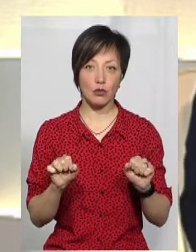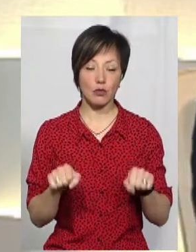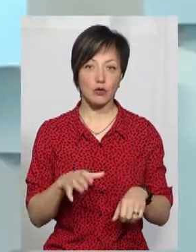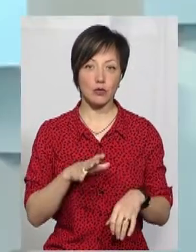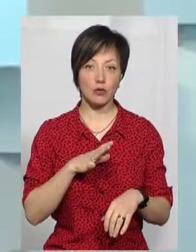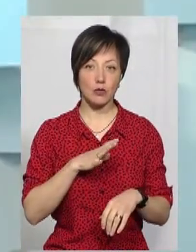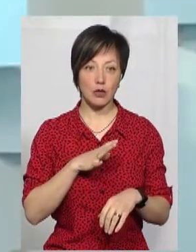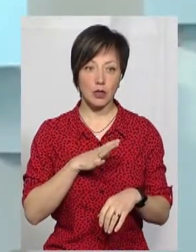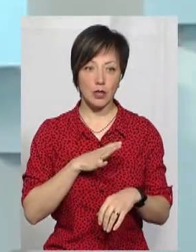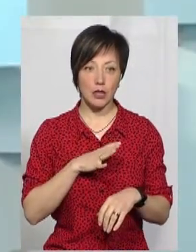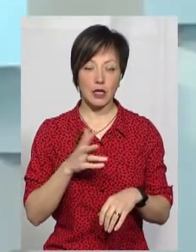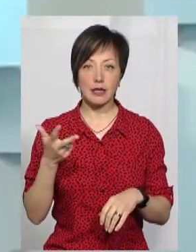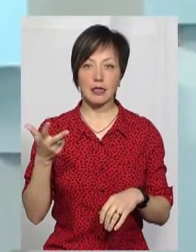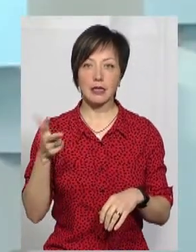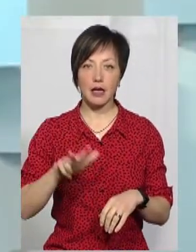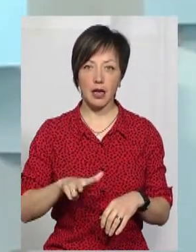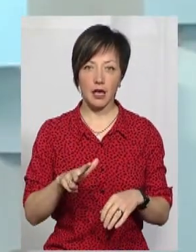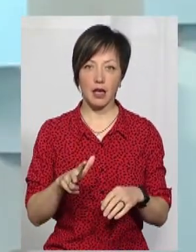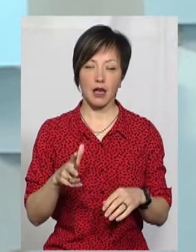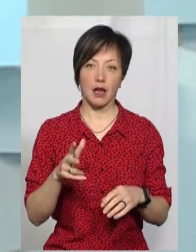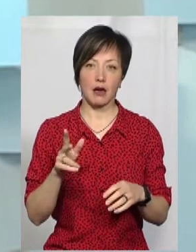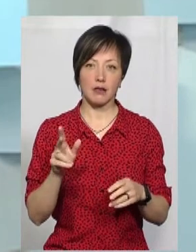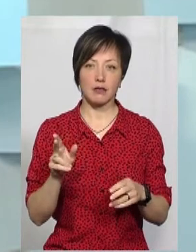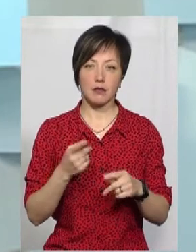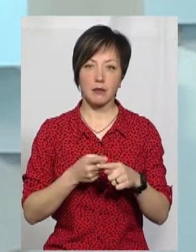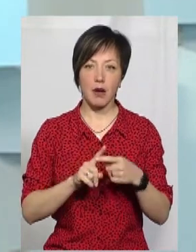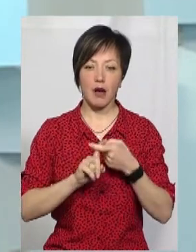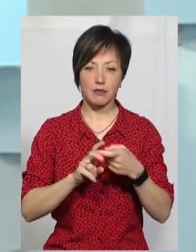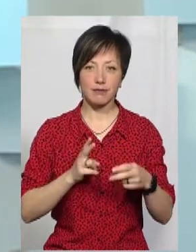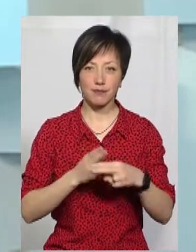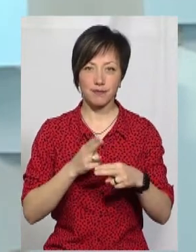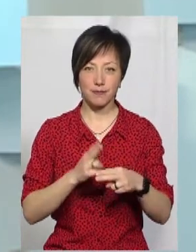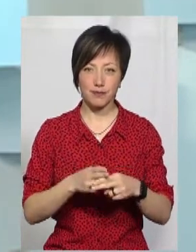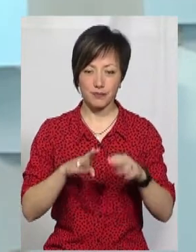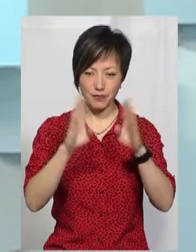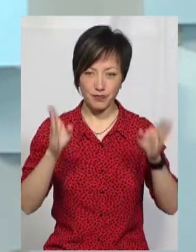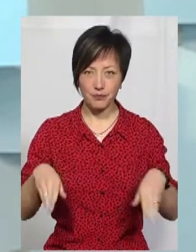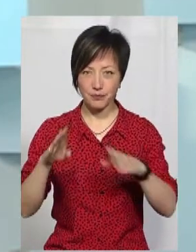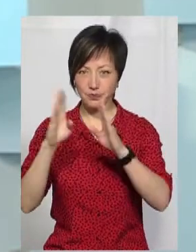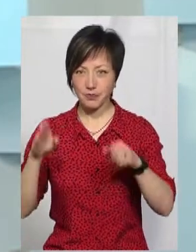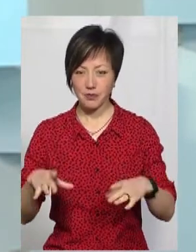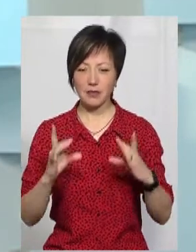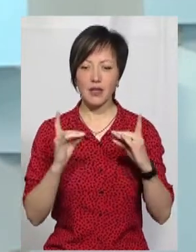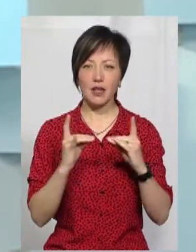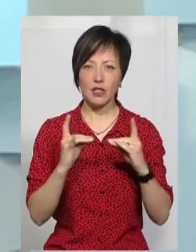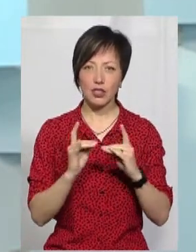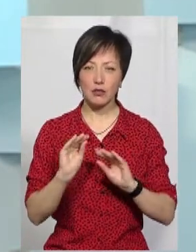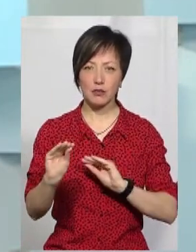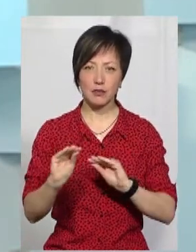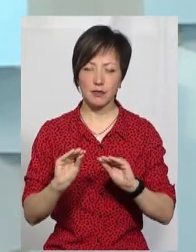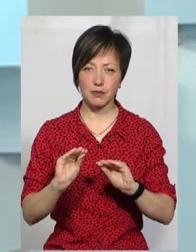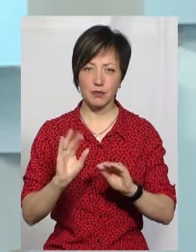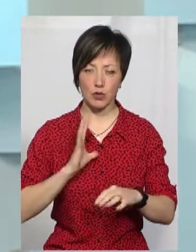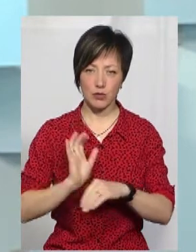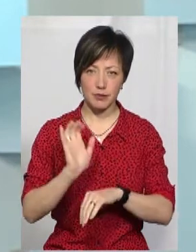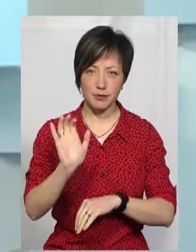пригадаємо собі і три автоклави, які були нещодавно поставлені, це і багатофункціональні ліжка, також які були нещодавно поставлені, це